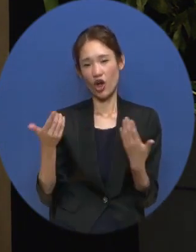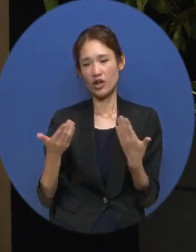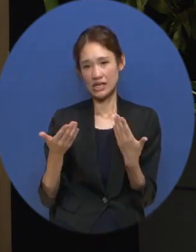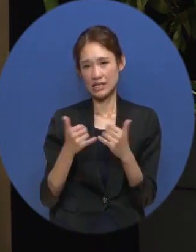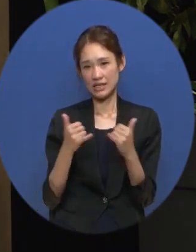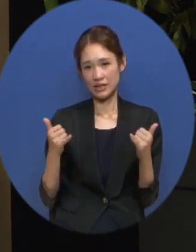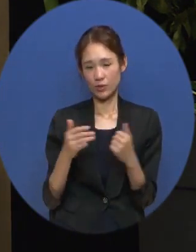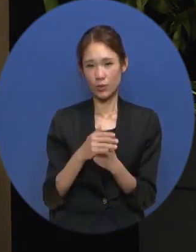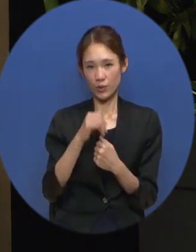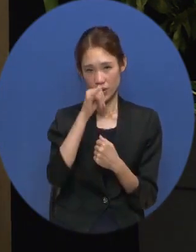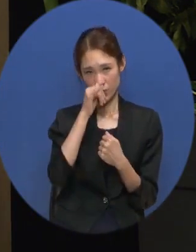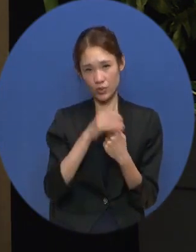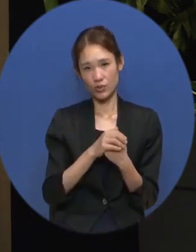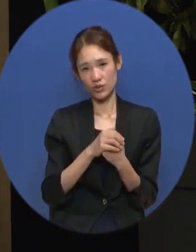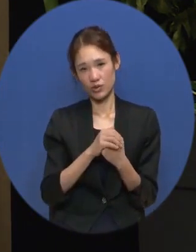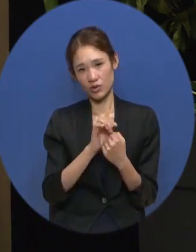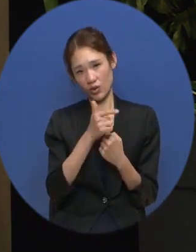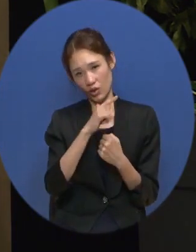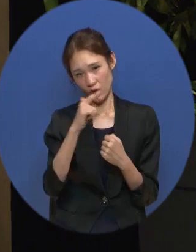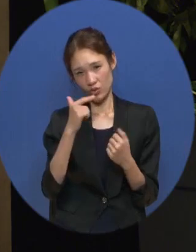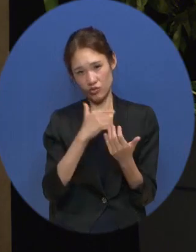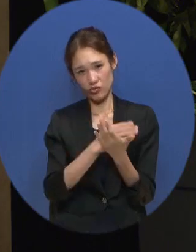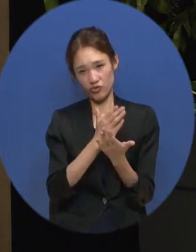분도 계시고요. 그